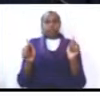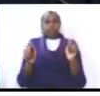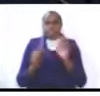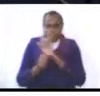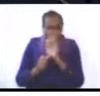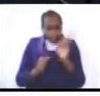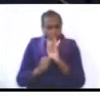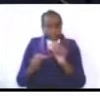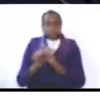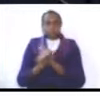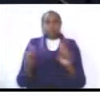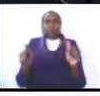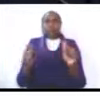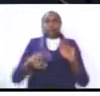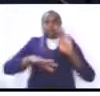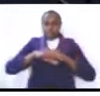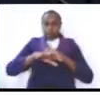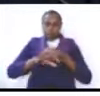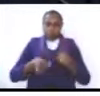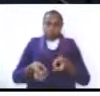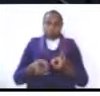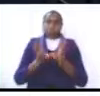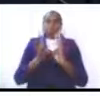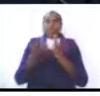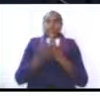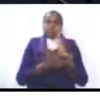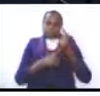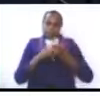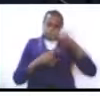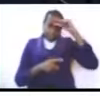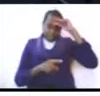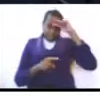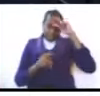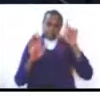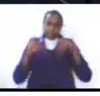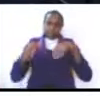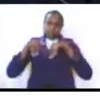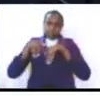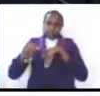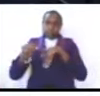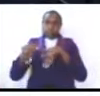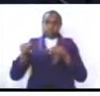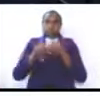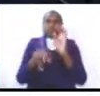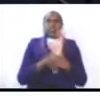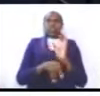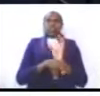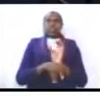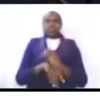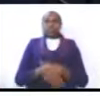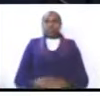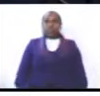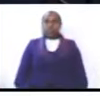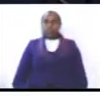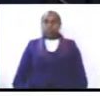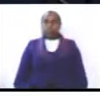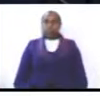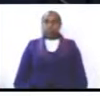wakiangaliwa kwa hali inavyofaa kulingana na maagizo ya serikali na ya kanisa takatifu la Mwenyezi